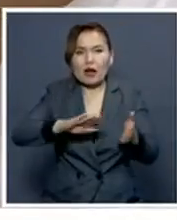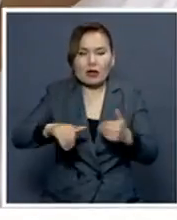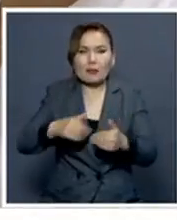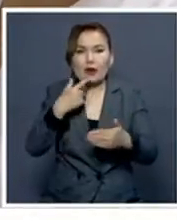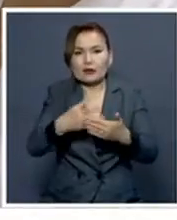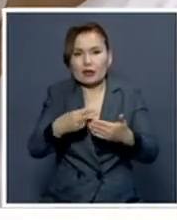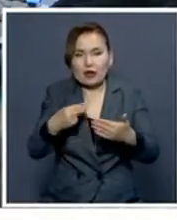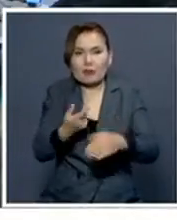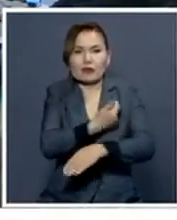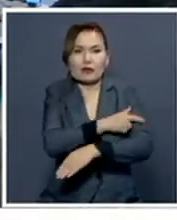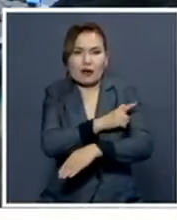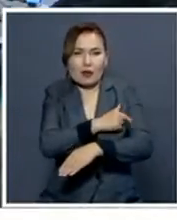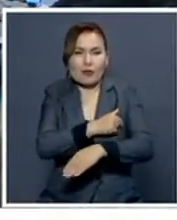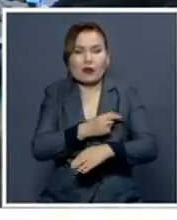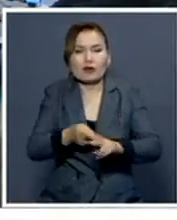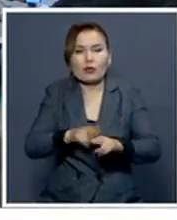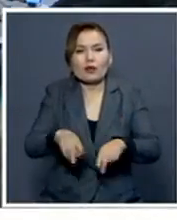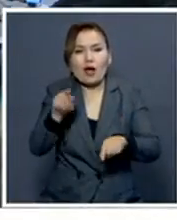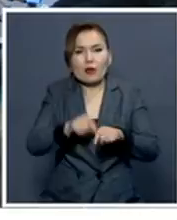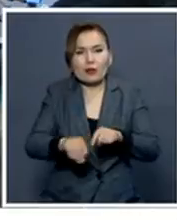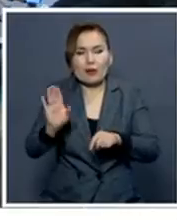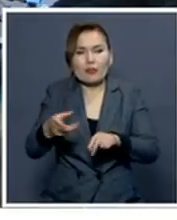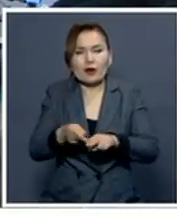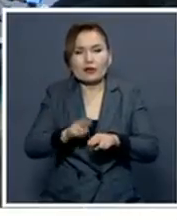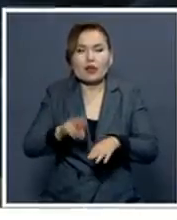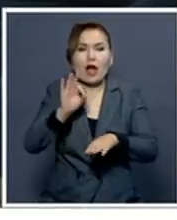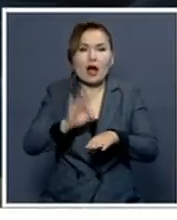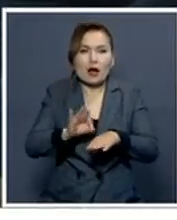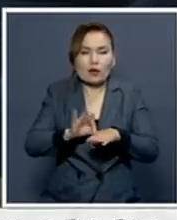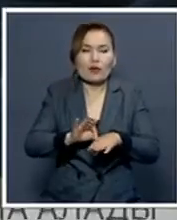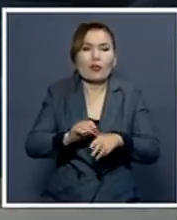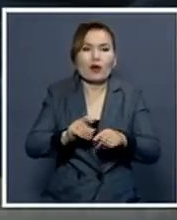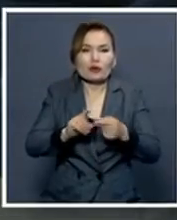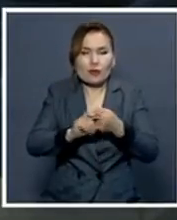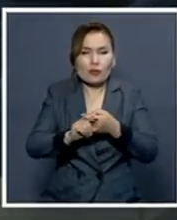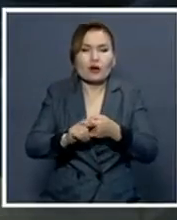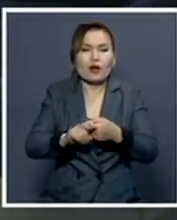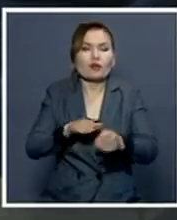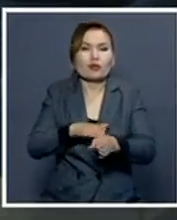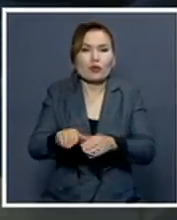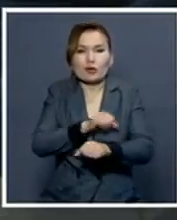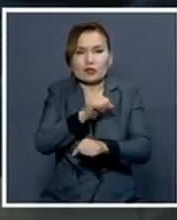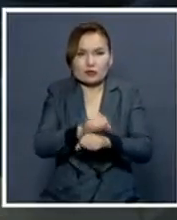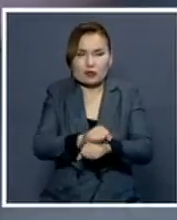қабылдап дәрігерлердің анализінен өтеді. Мұның бәрі де аурудан әбден айыққанына көз жеткізу үшін жасалатын шаралары.